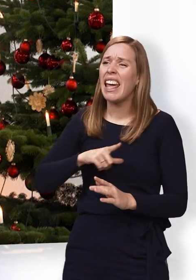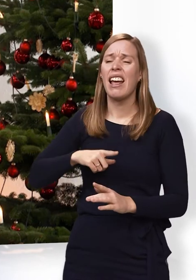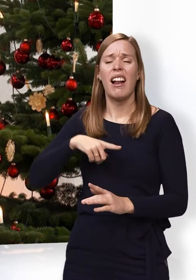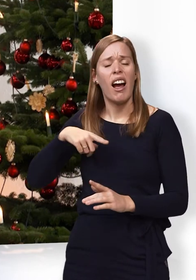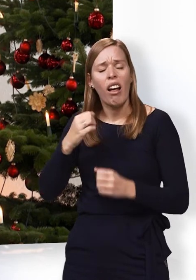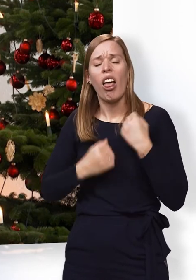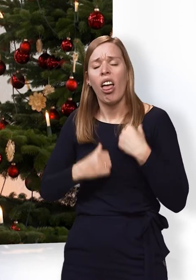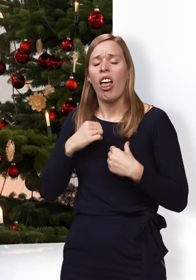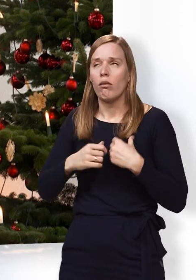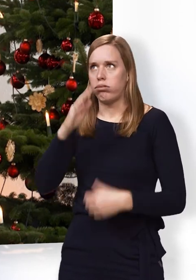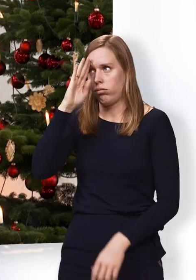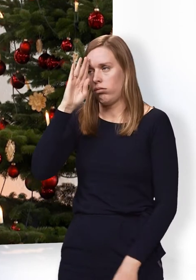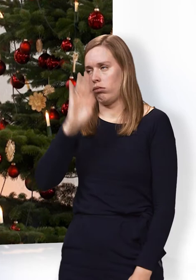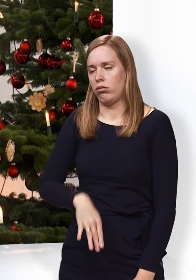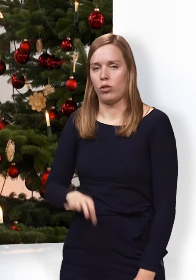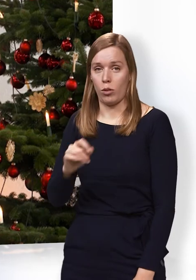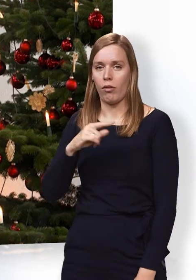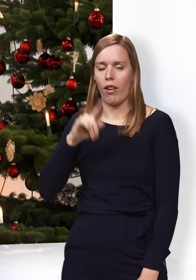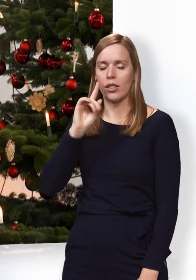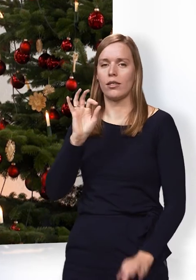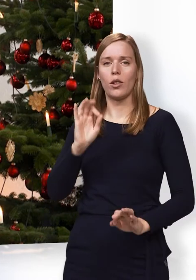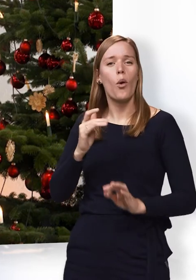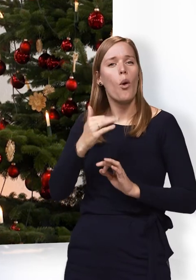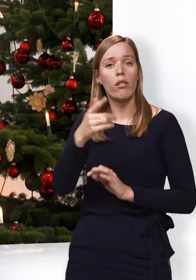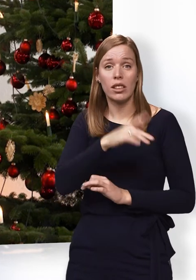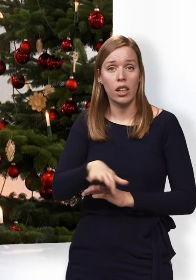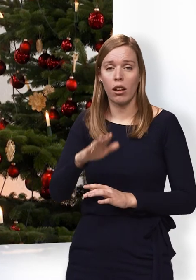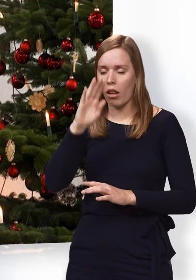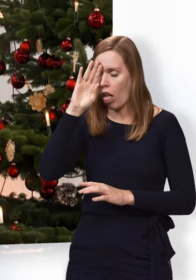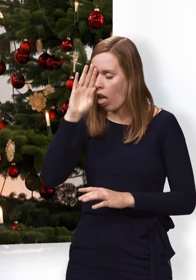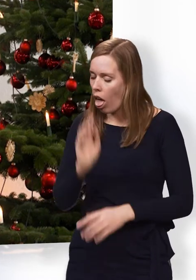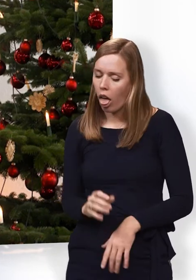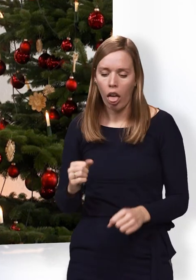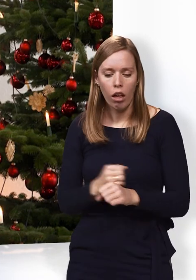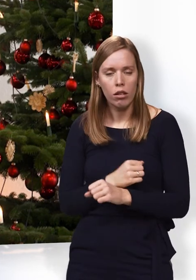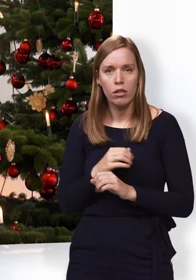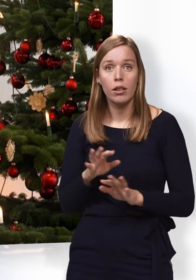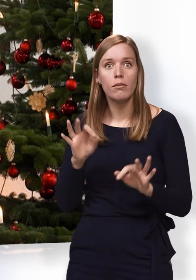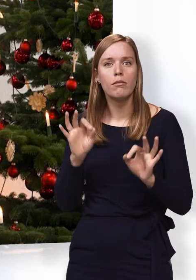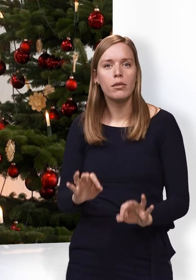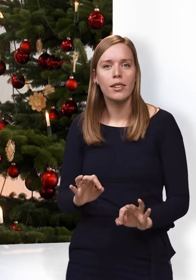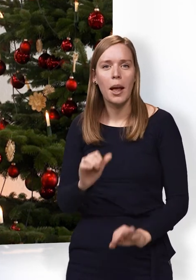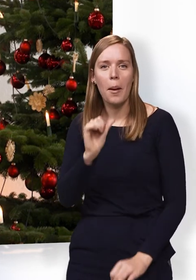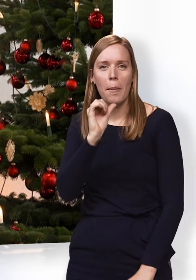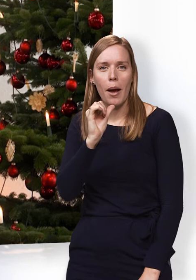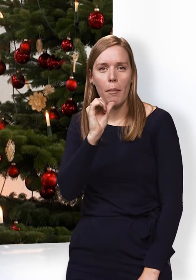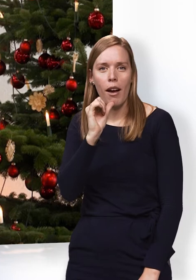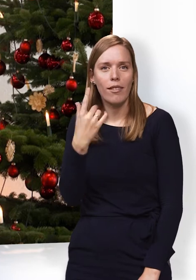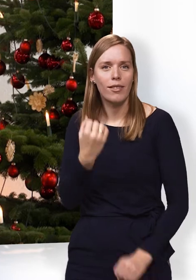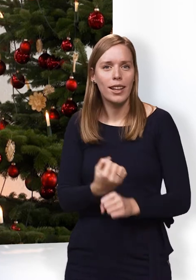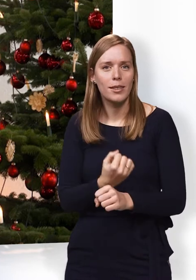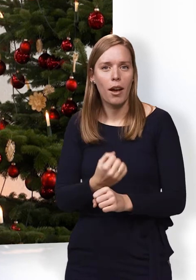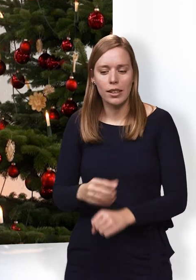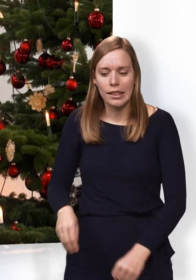Willen, ich kann mich gut daran erinnern, irgendwann, wenn wir Kinder nicht mehr konnten, ja, dann zückte der Papa aus seiner